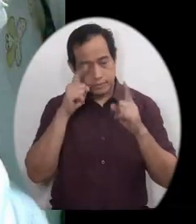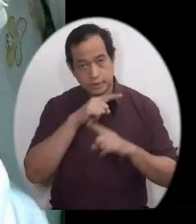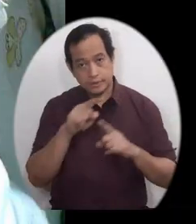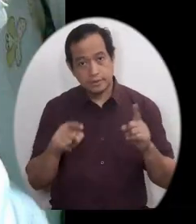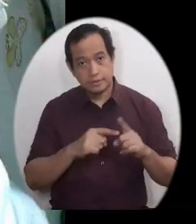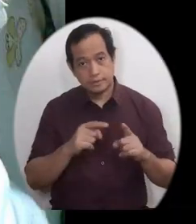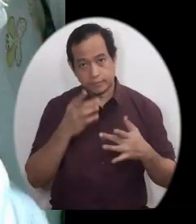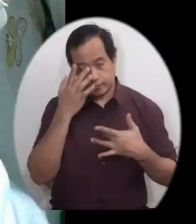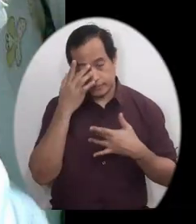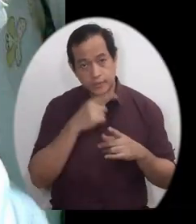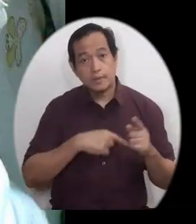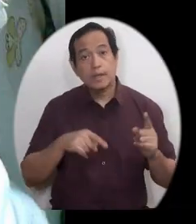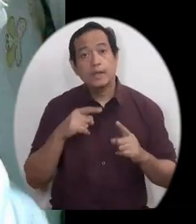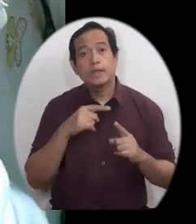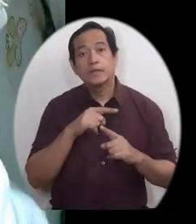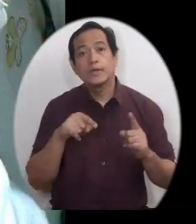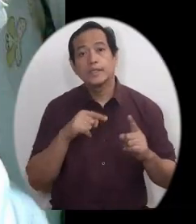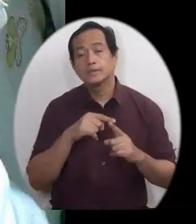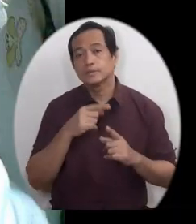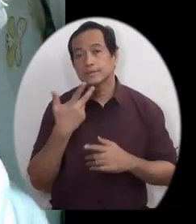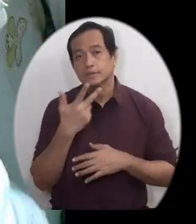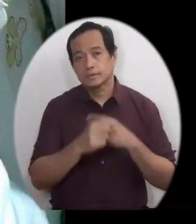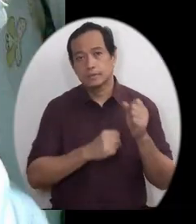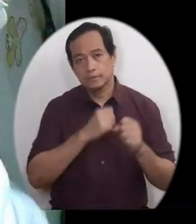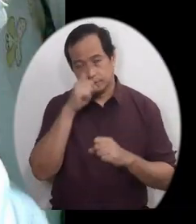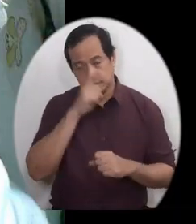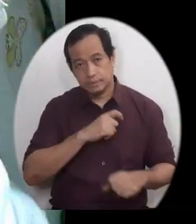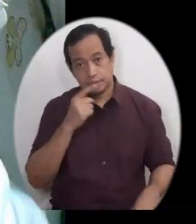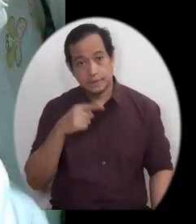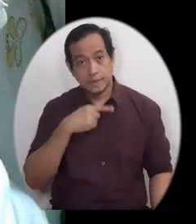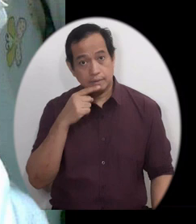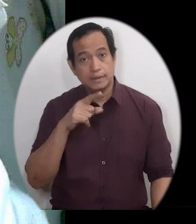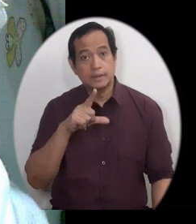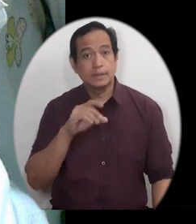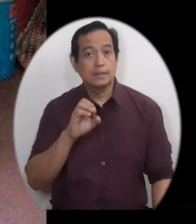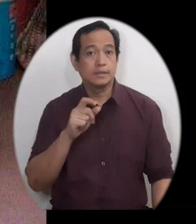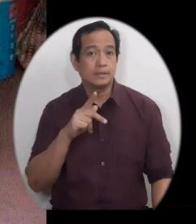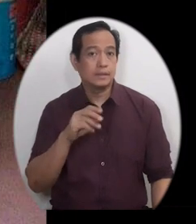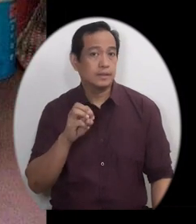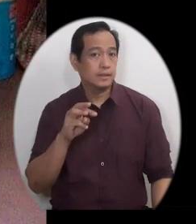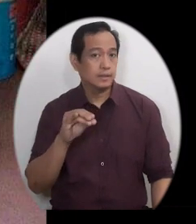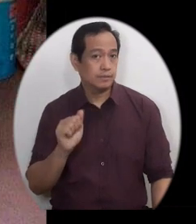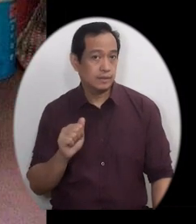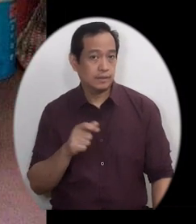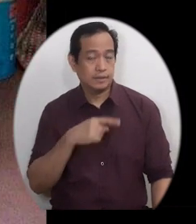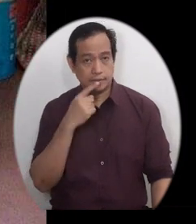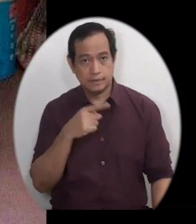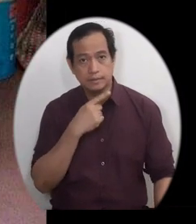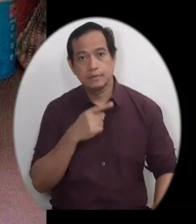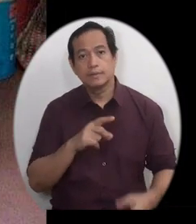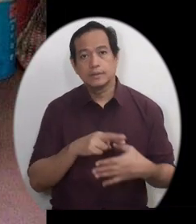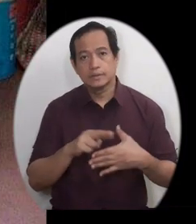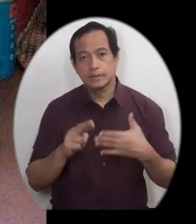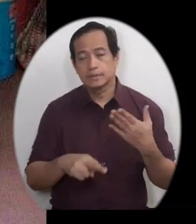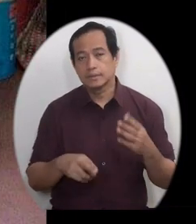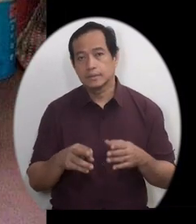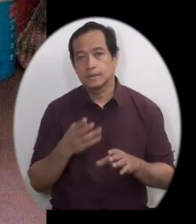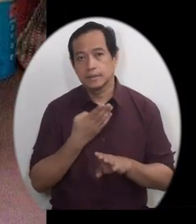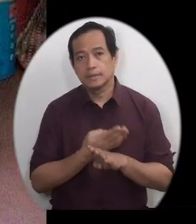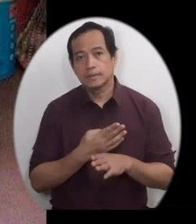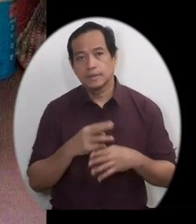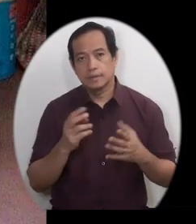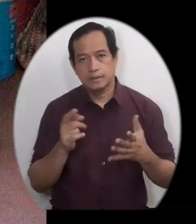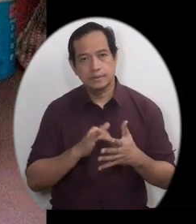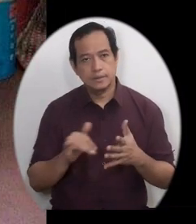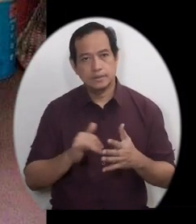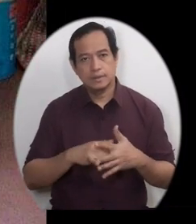naging sakitin na siya nung magti 3 years old nga daw po eh, leukemia, acute lymphoblastic ano, nung sa resort ng bone marrow niya. So para akong